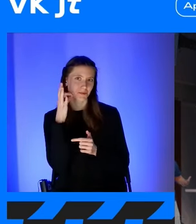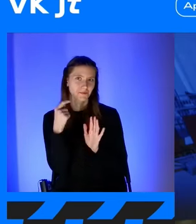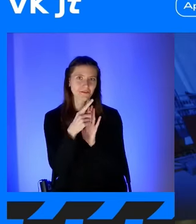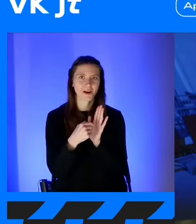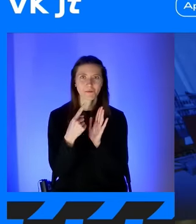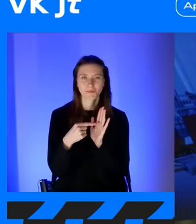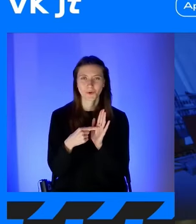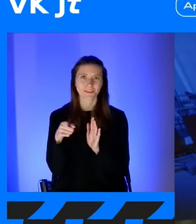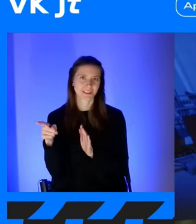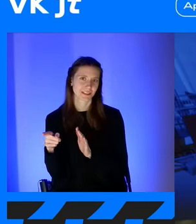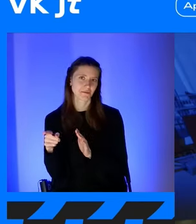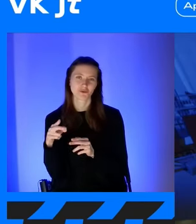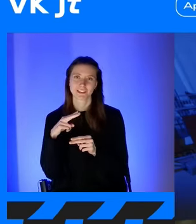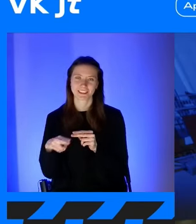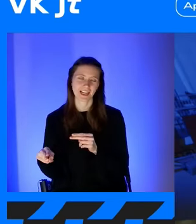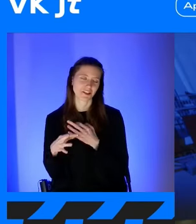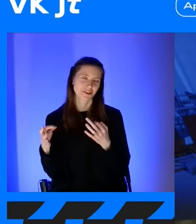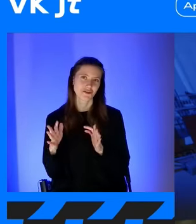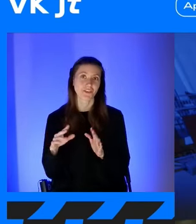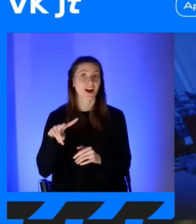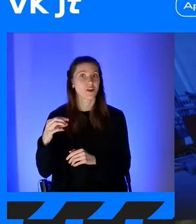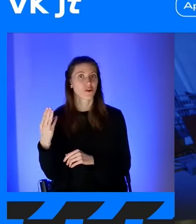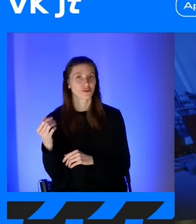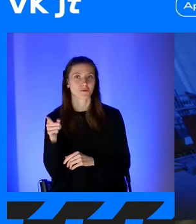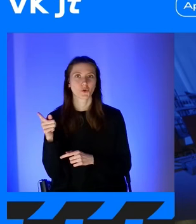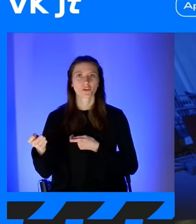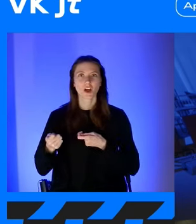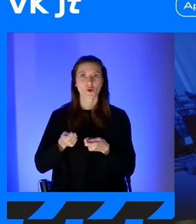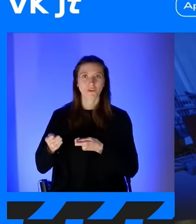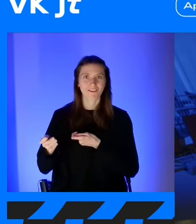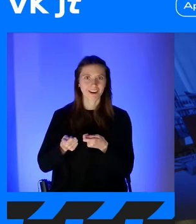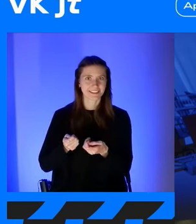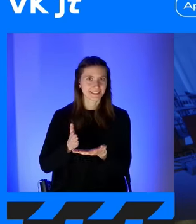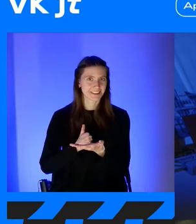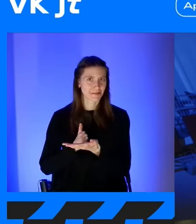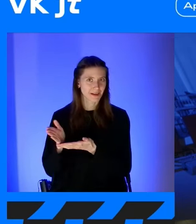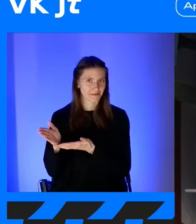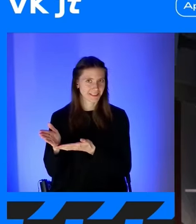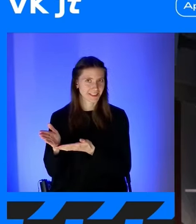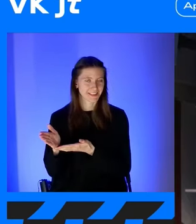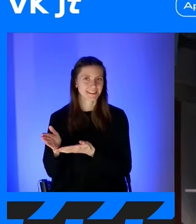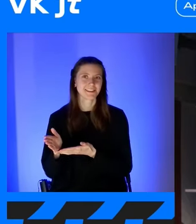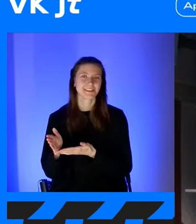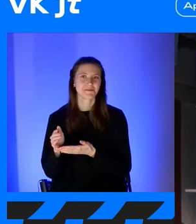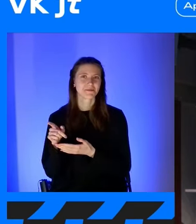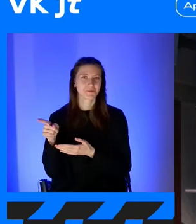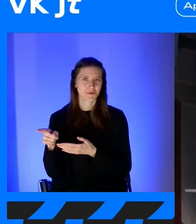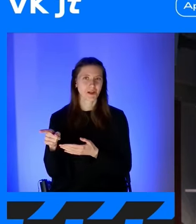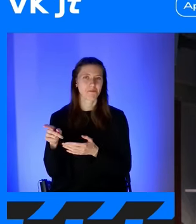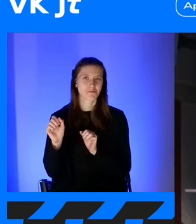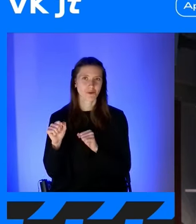Нечего терять а Лёша руководитель направления там евангелисту в принципе можно ответить всё что угодно